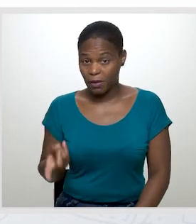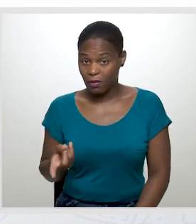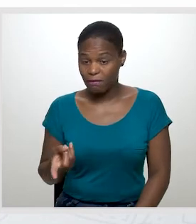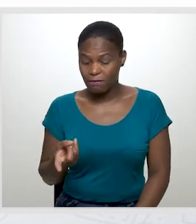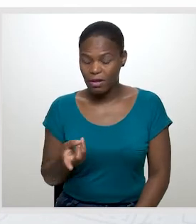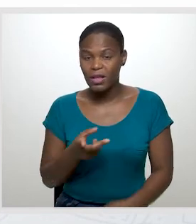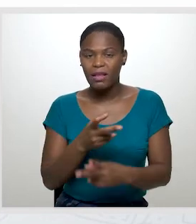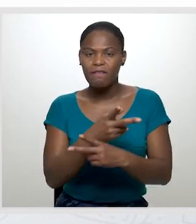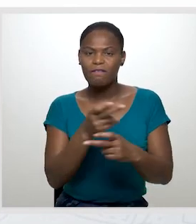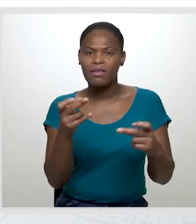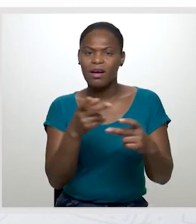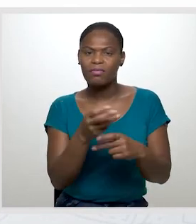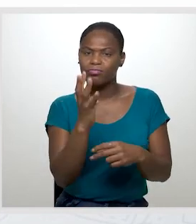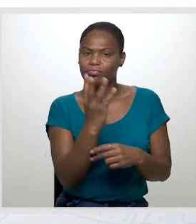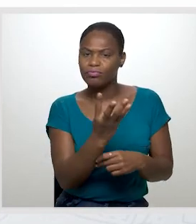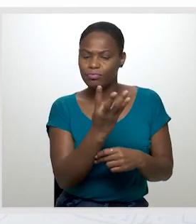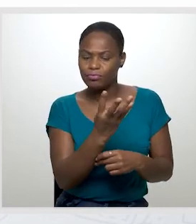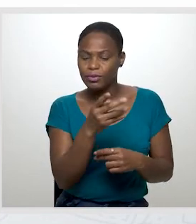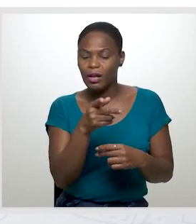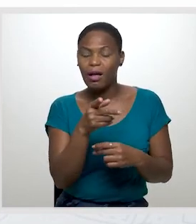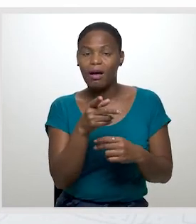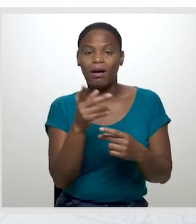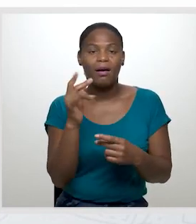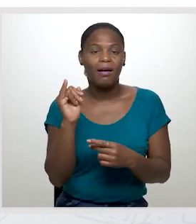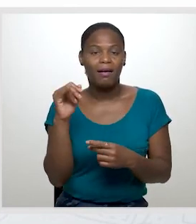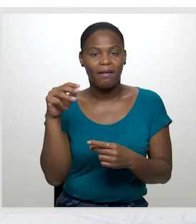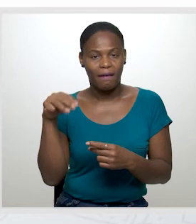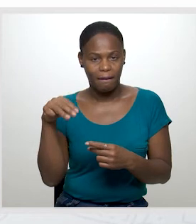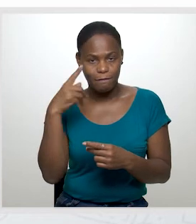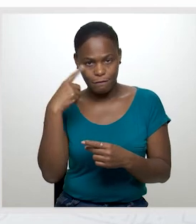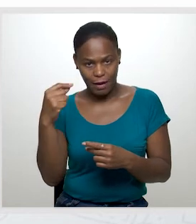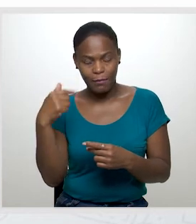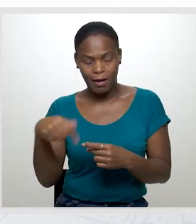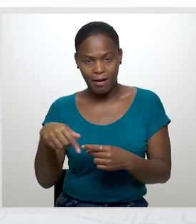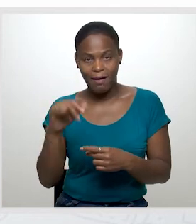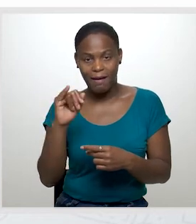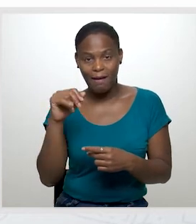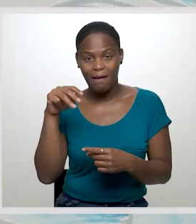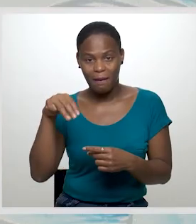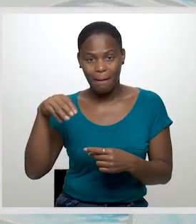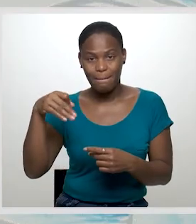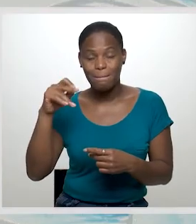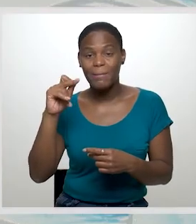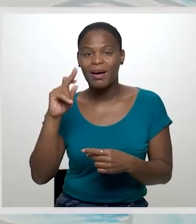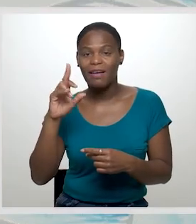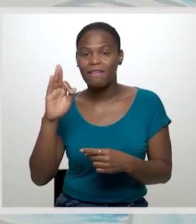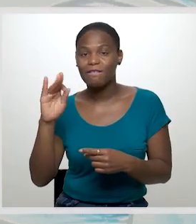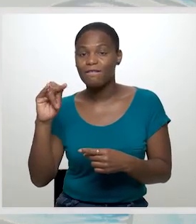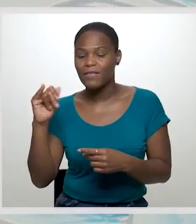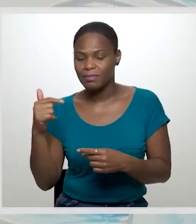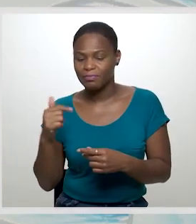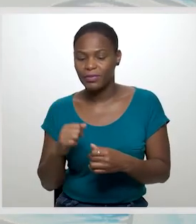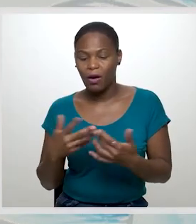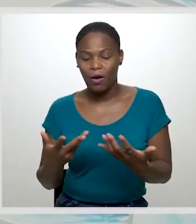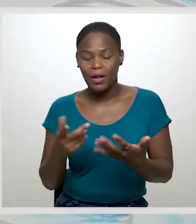9. Ce sont ces 4 phrases qui sont à l'imparfait. Très bien. Alors, passons à l'exercice